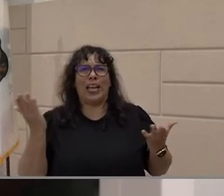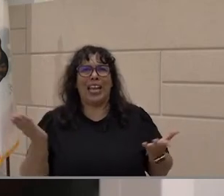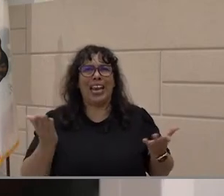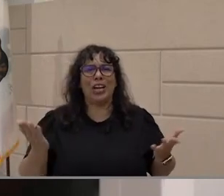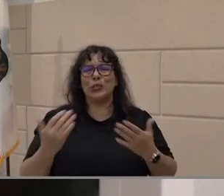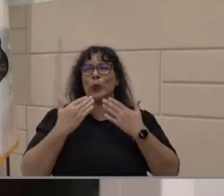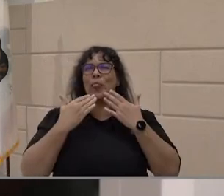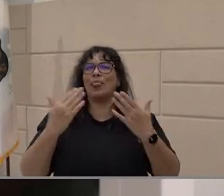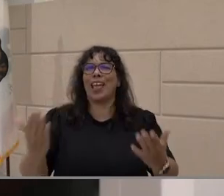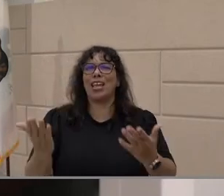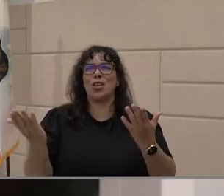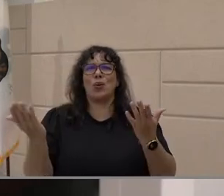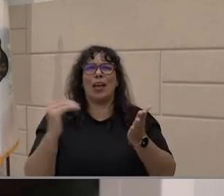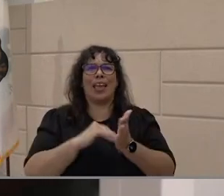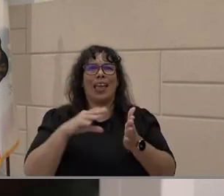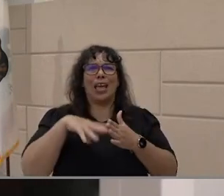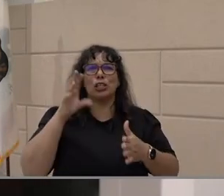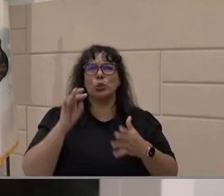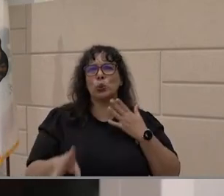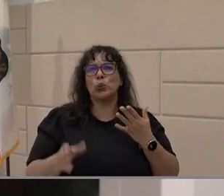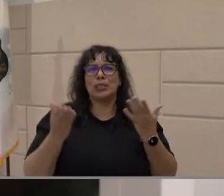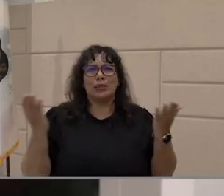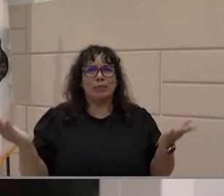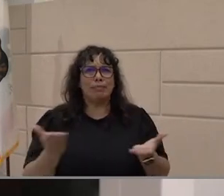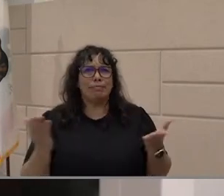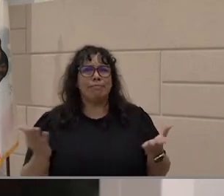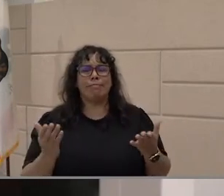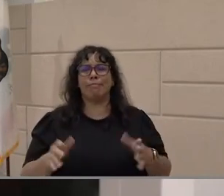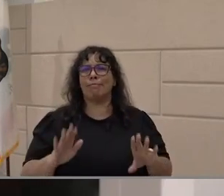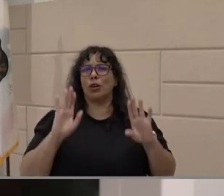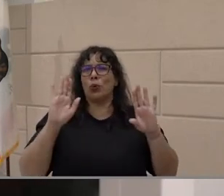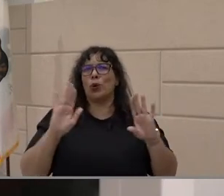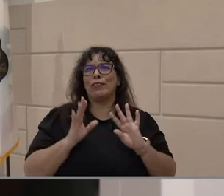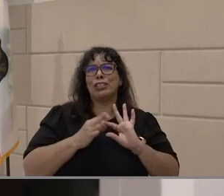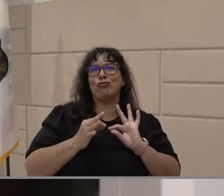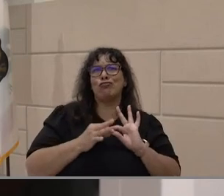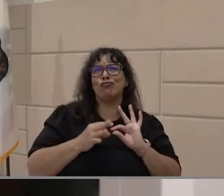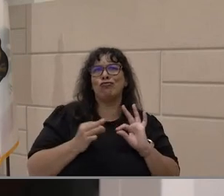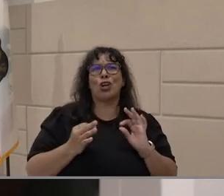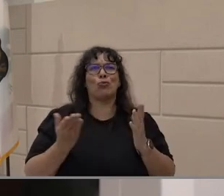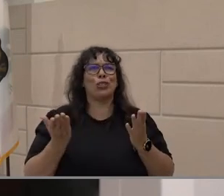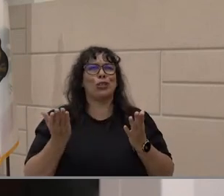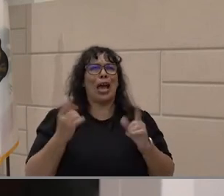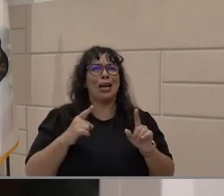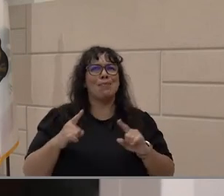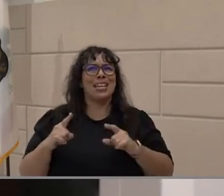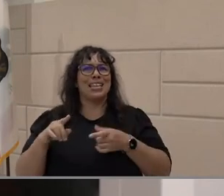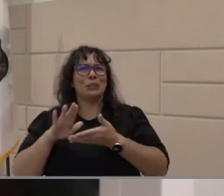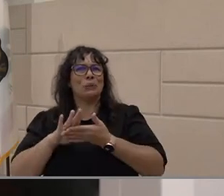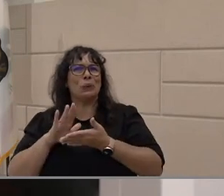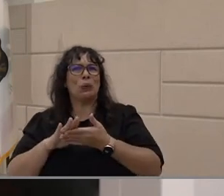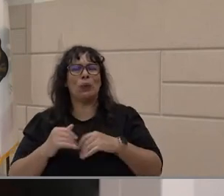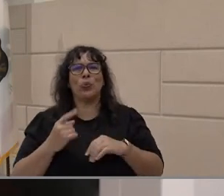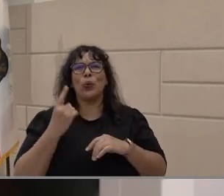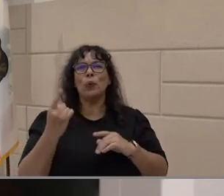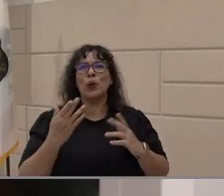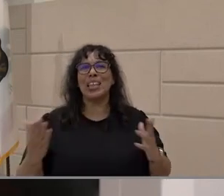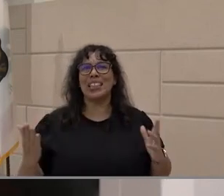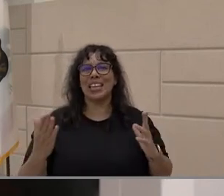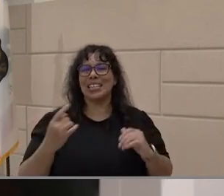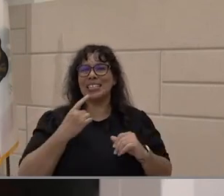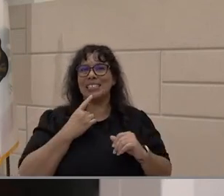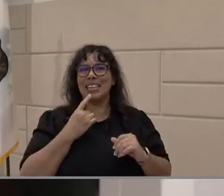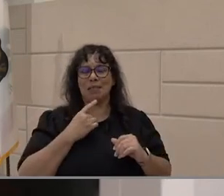នៅតាមសាលារៀននីមួយៗដែលបានមកចូលរួមហើយលើកបង្ហាញប្រាប់អំពីកិច្ច